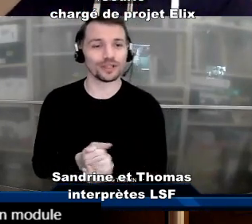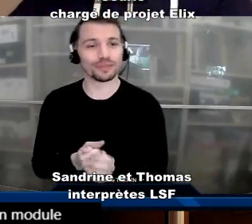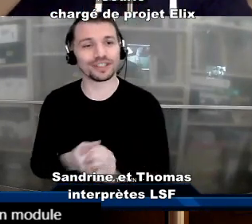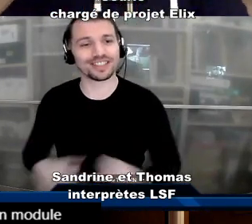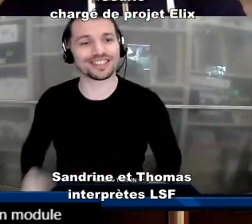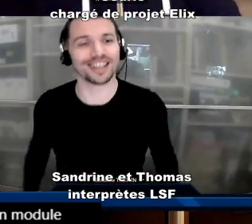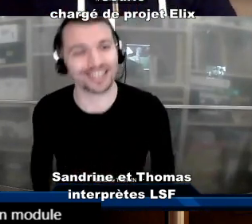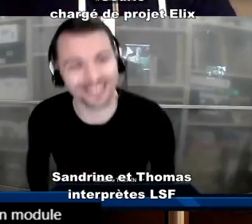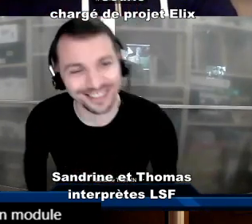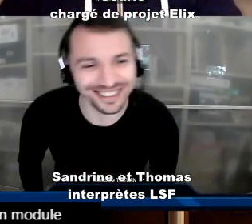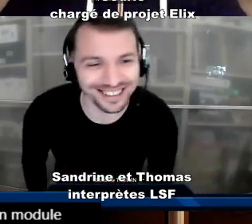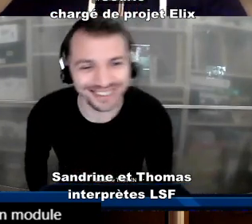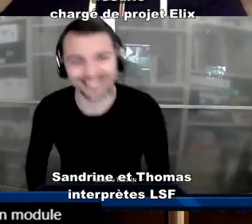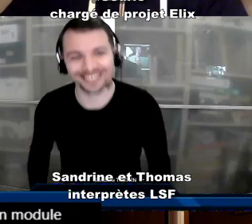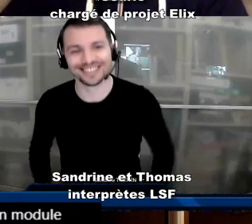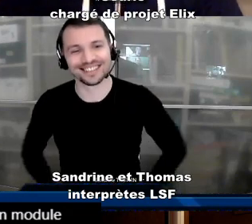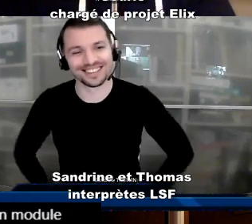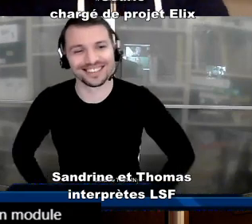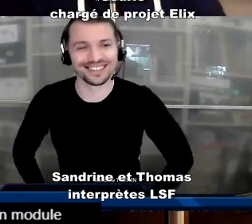petites